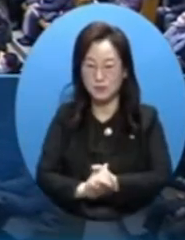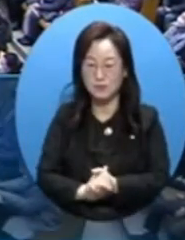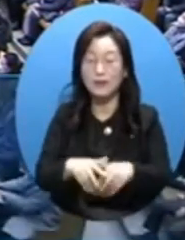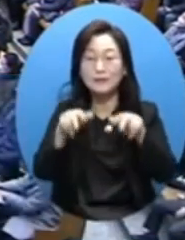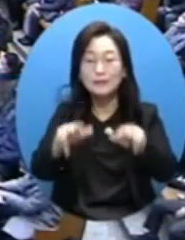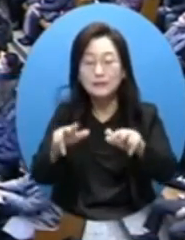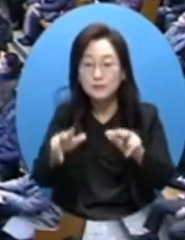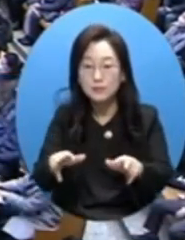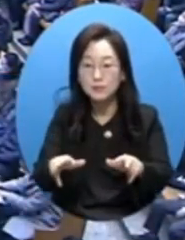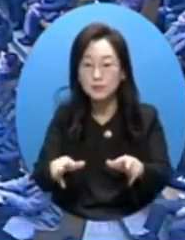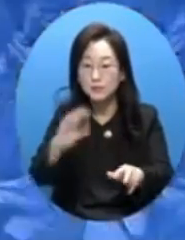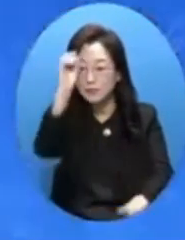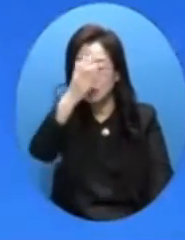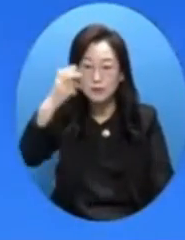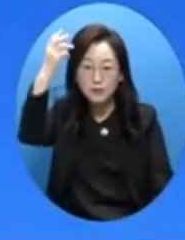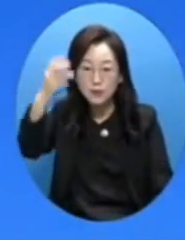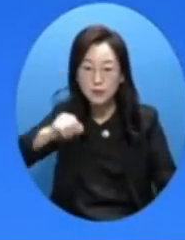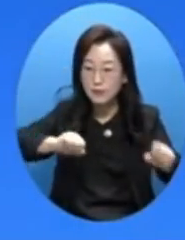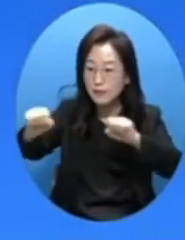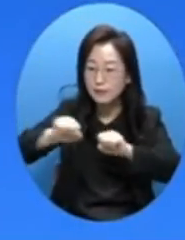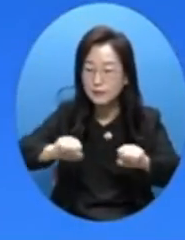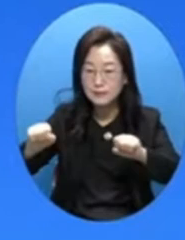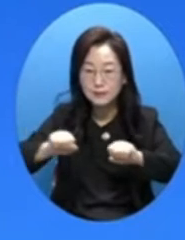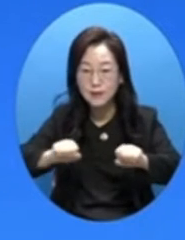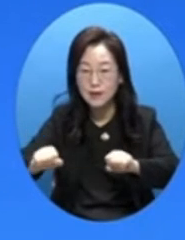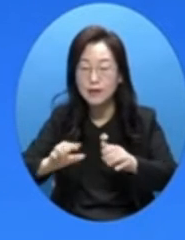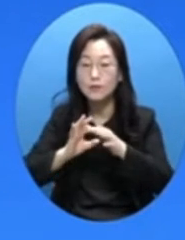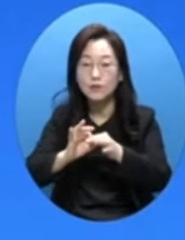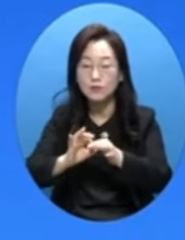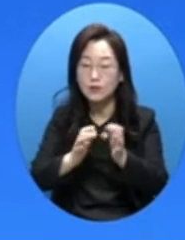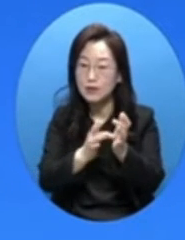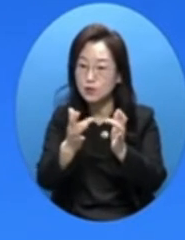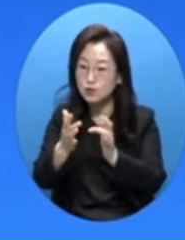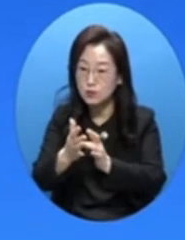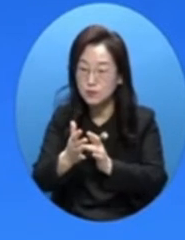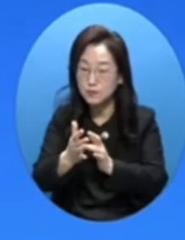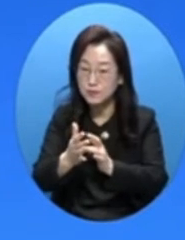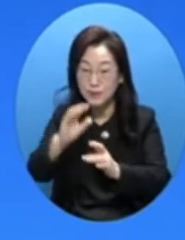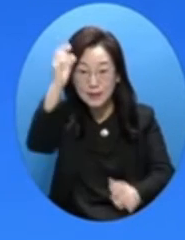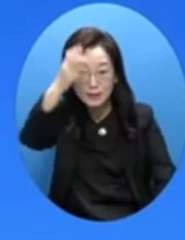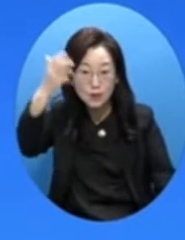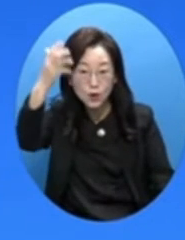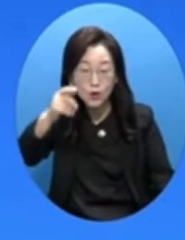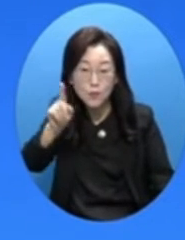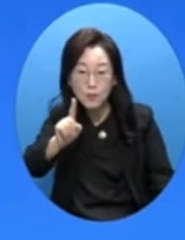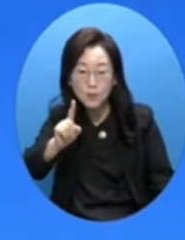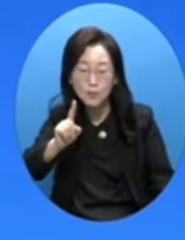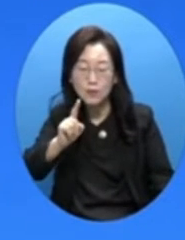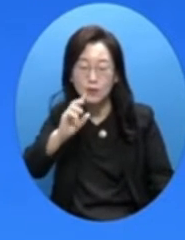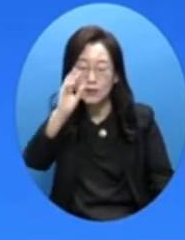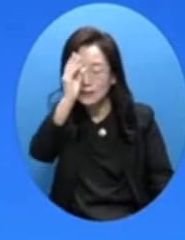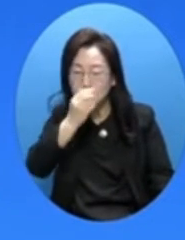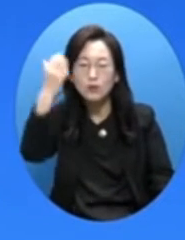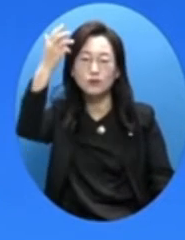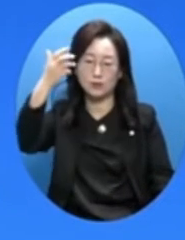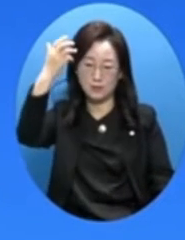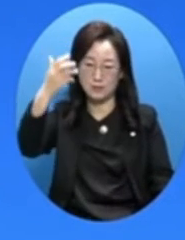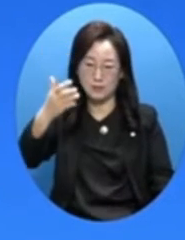지금도 성령의 역사를 통하여 예수의 명이신 성령께서 우리 마음 가운데 주의 말씀을 깨닫게